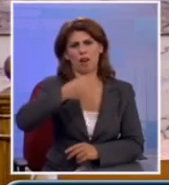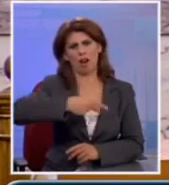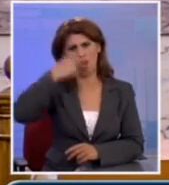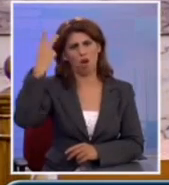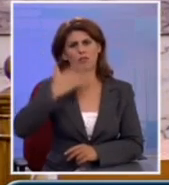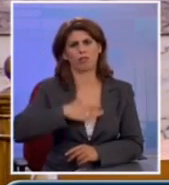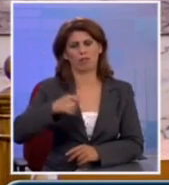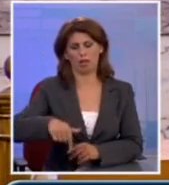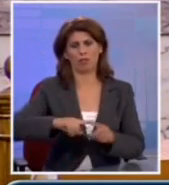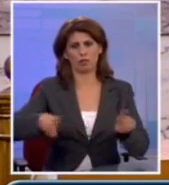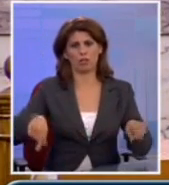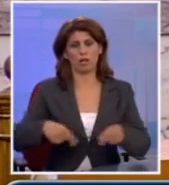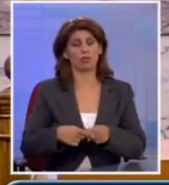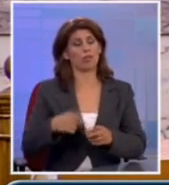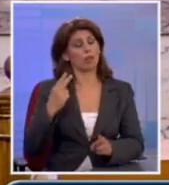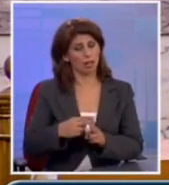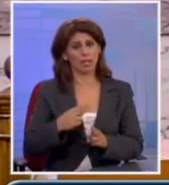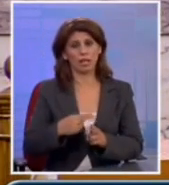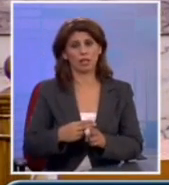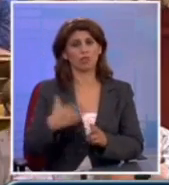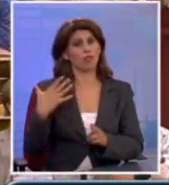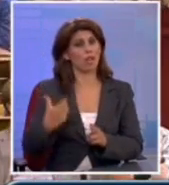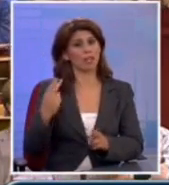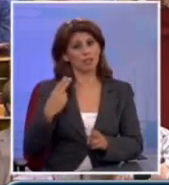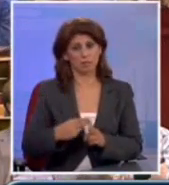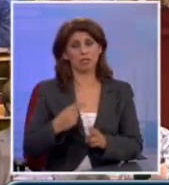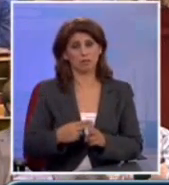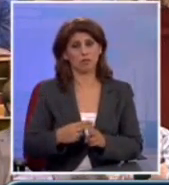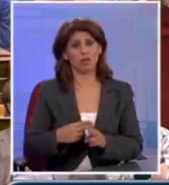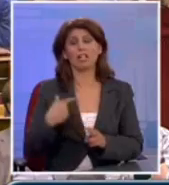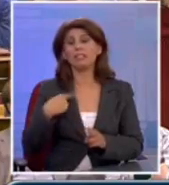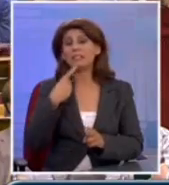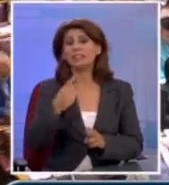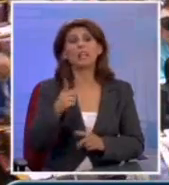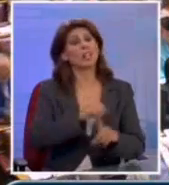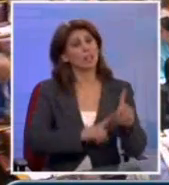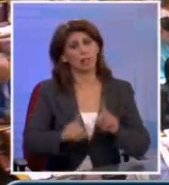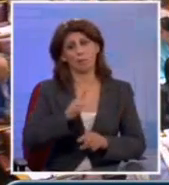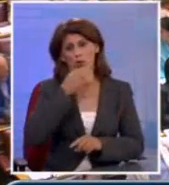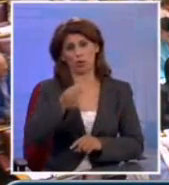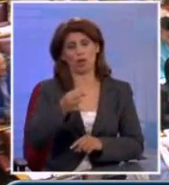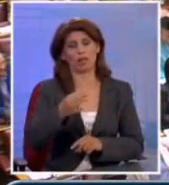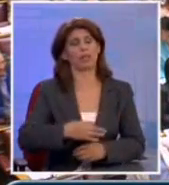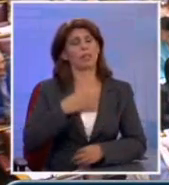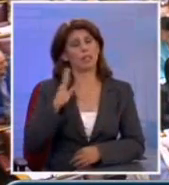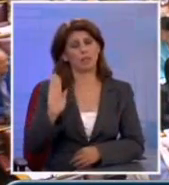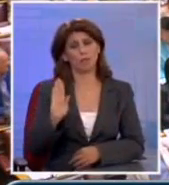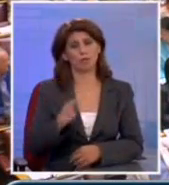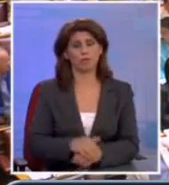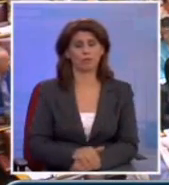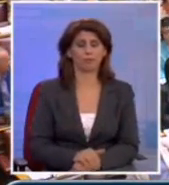τι θέλει εδώ μέσα και κυρίως έχει σημασία τι λέει και ποιος το λέει. Κύριε Βούτση.